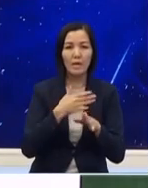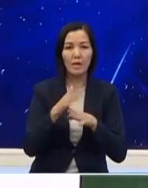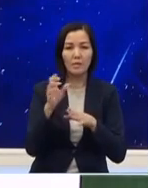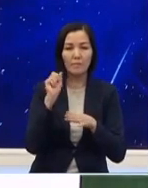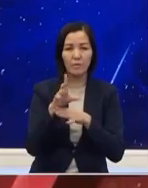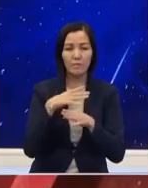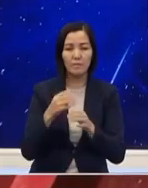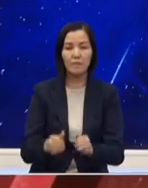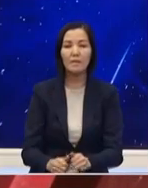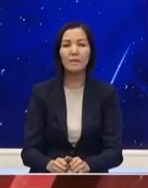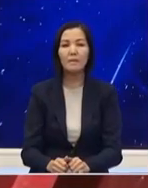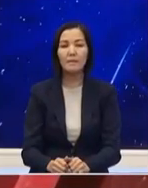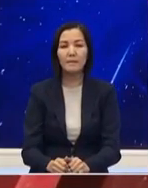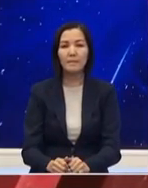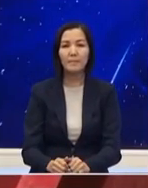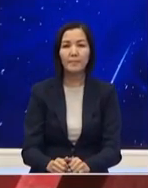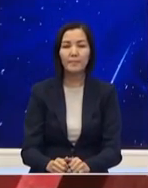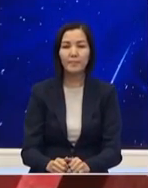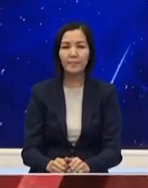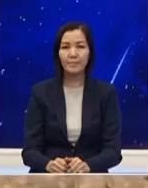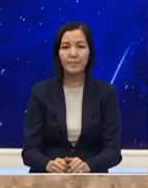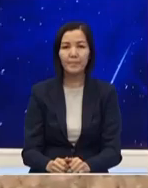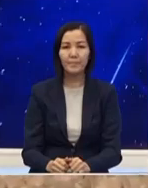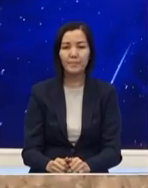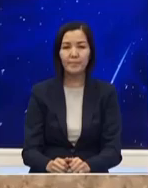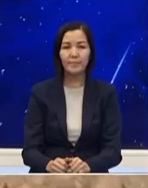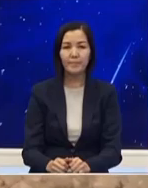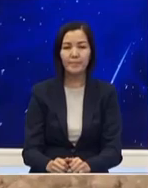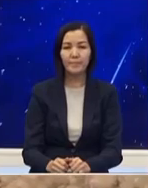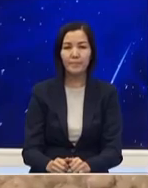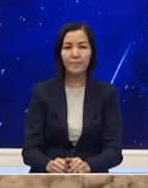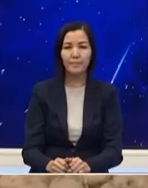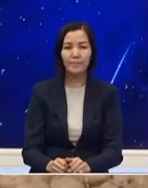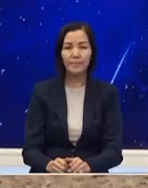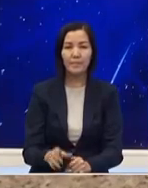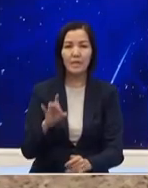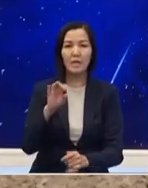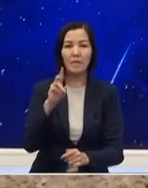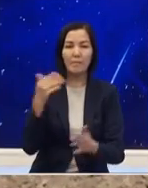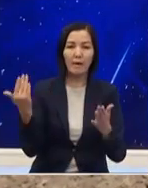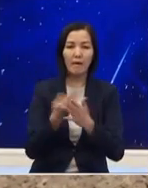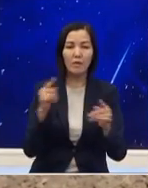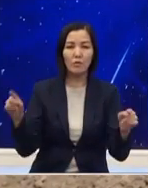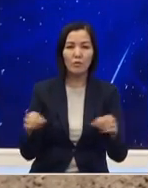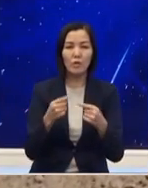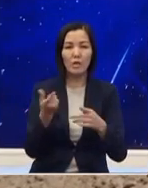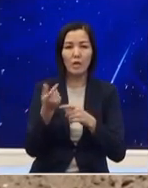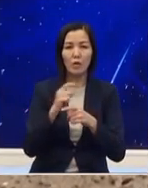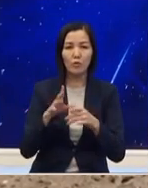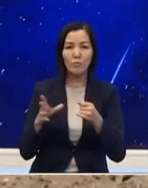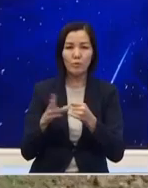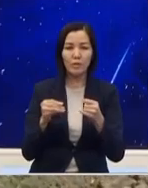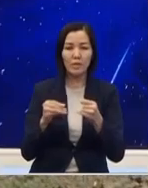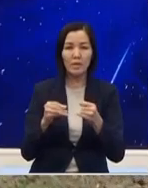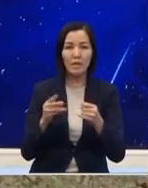беруді тапсырды. Райымбек қайта түлеген аудан картоптың мекені.